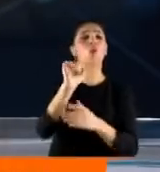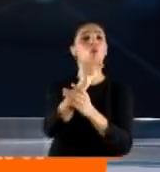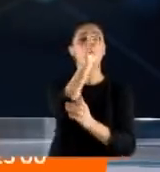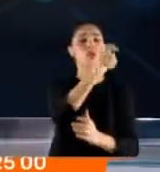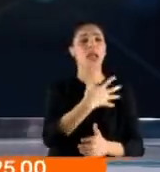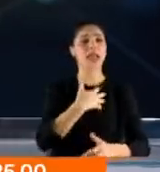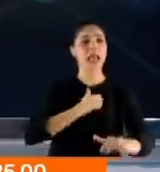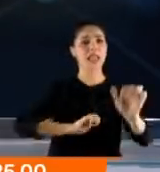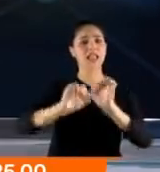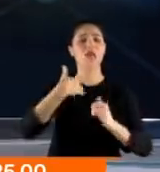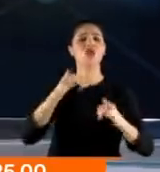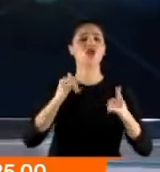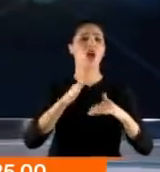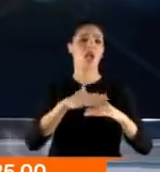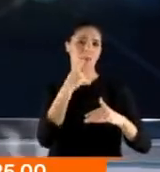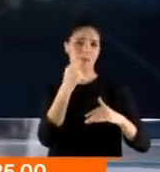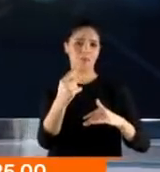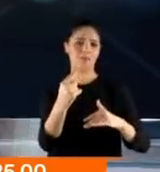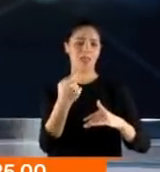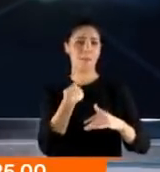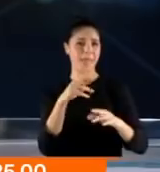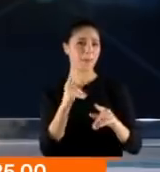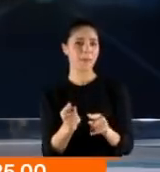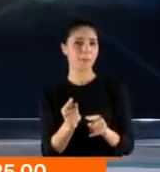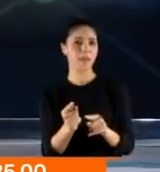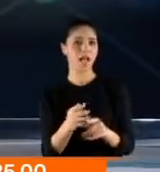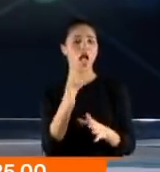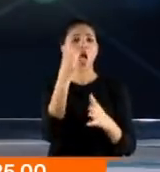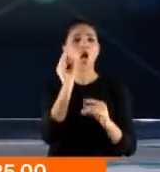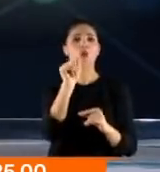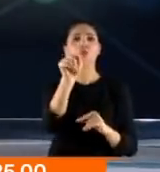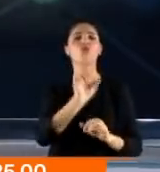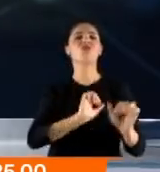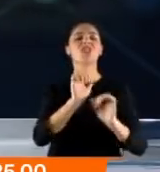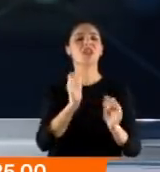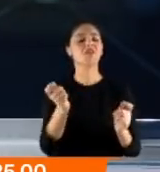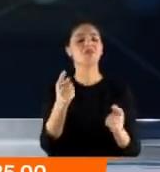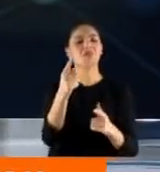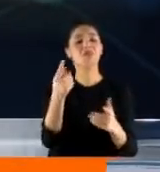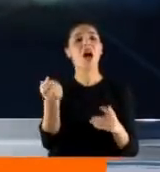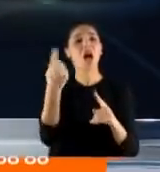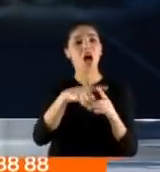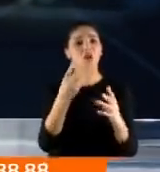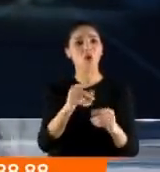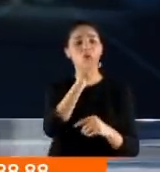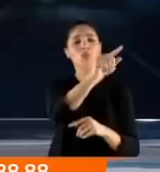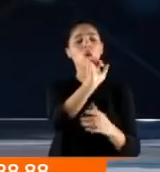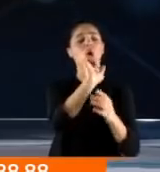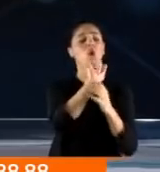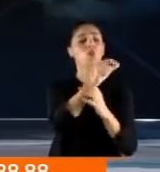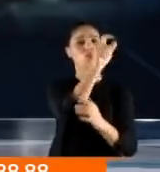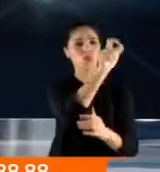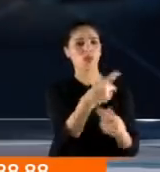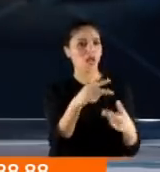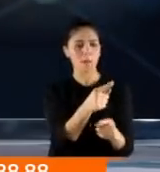kendini savunurken şaka yaptım demişti. Aynı benim gibi. Öyle görünüyor ki bu savunma işe yaramış. Çünkü o dayakçı ustabaşı serbest.